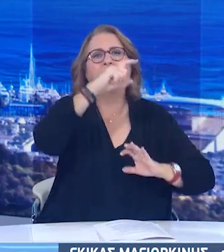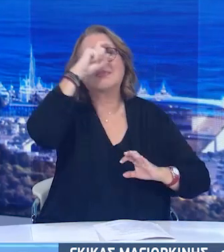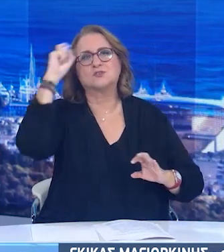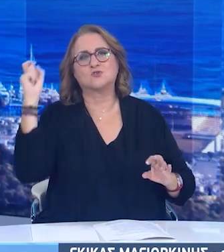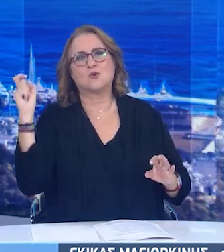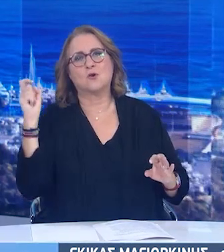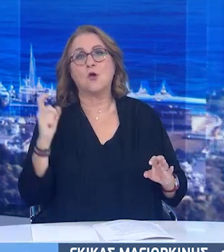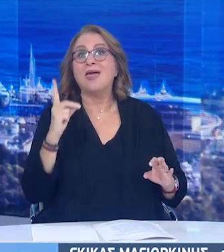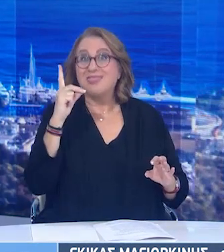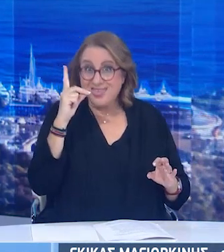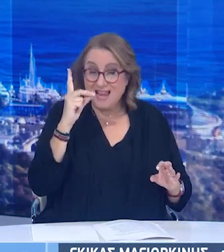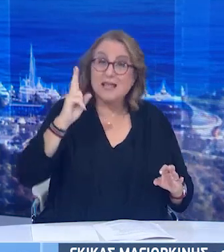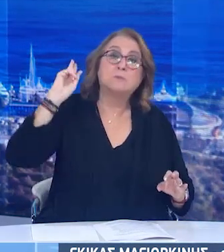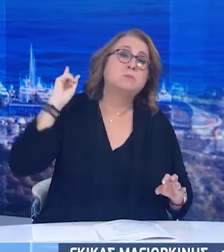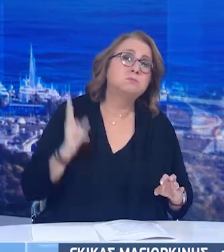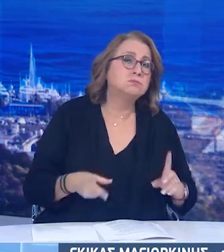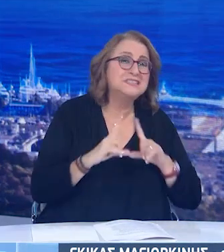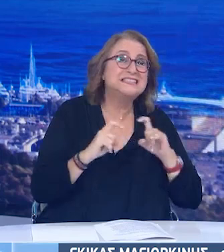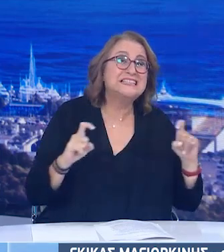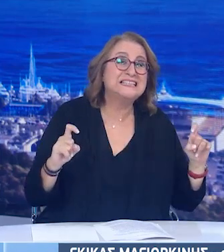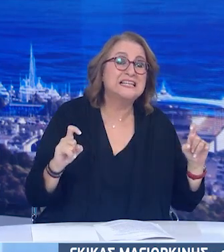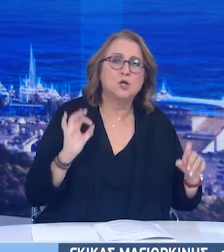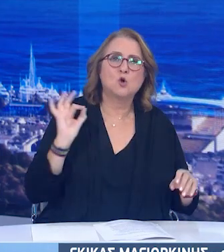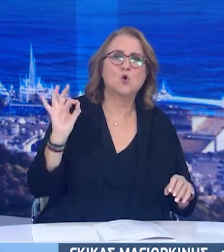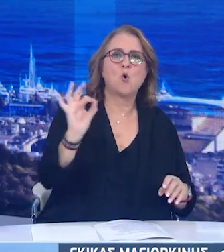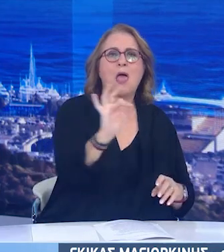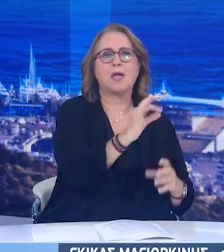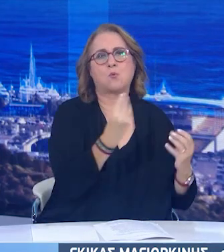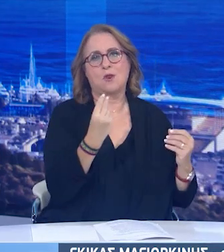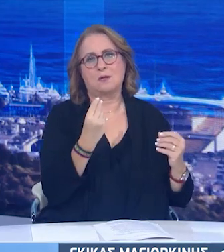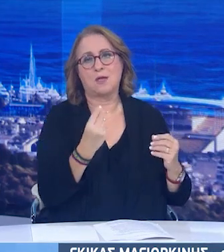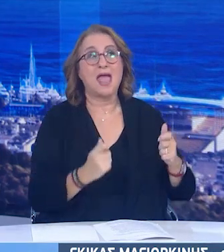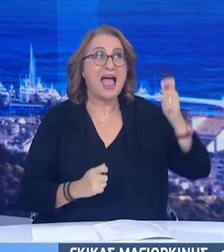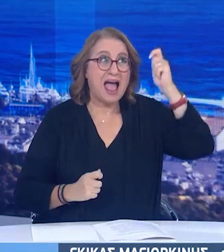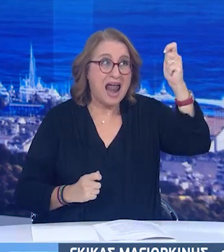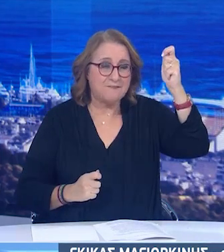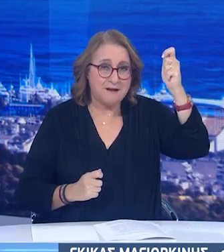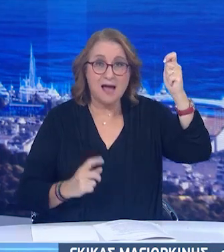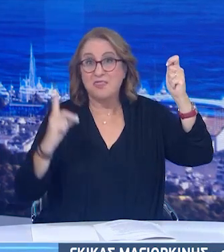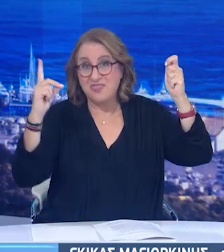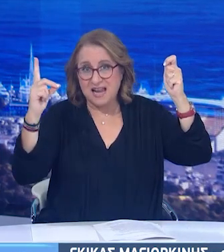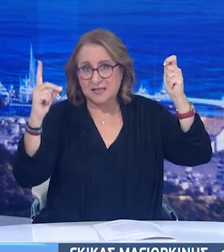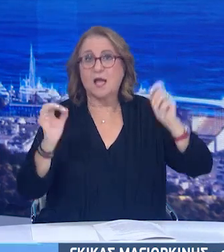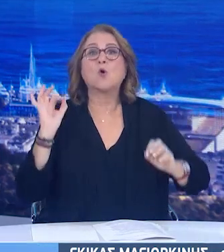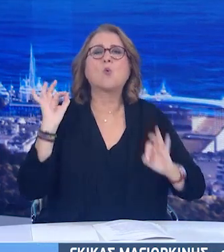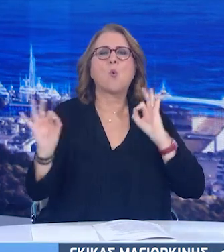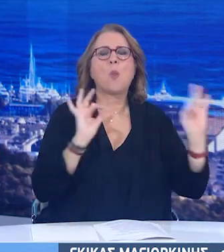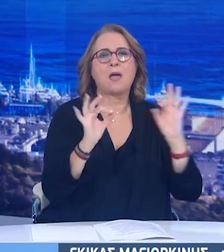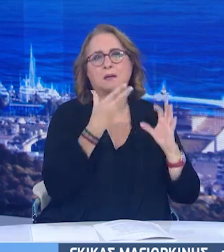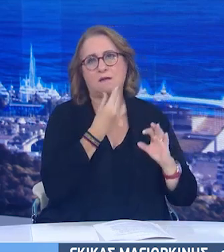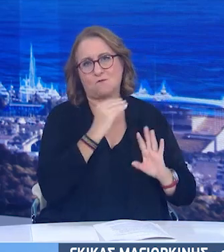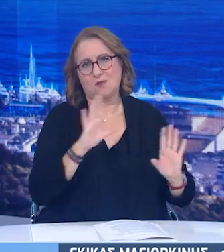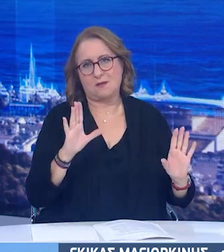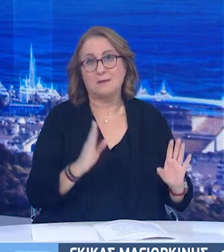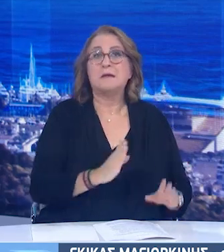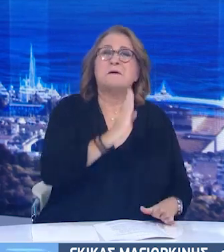παράδειγμα το στέλεχος Δ ή πιο πριν το στέλεχος Α. Αυτό είναι βέβαια μια θεωρία, ακόμα δεν έχει επαληθευτεί. Οπότε θέλω να πω το γεγονός ότι ένας